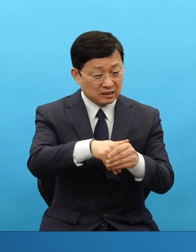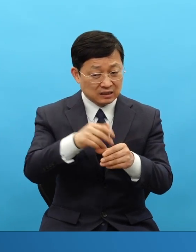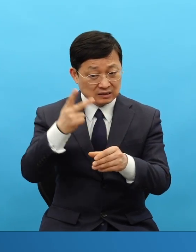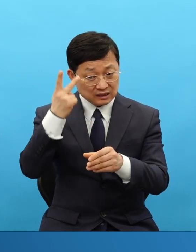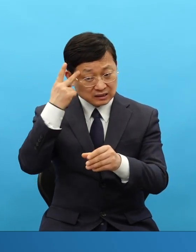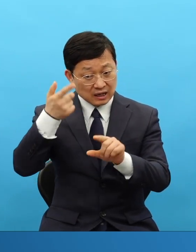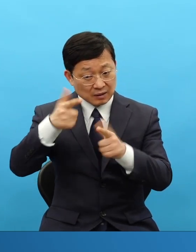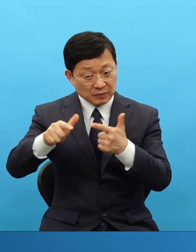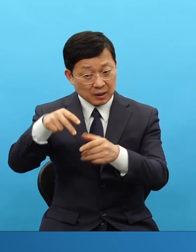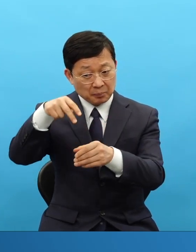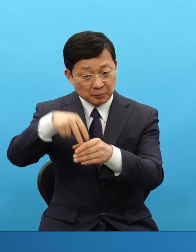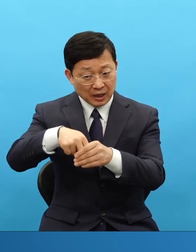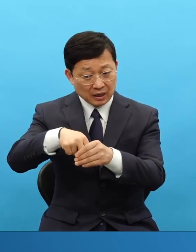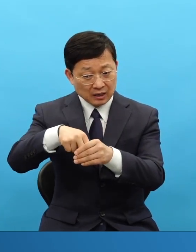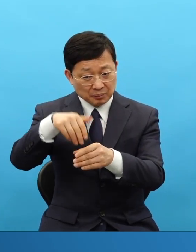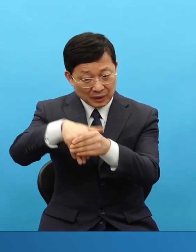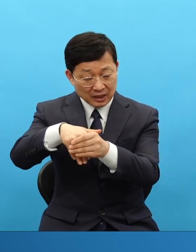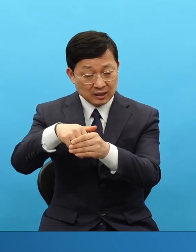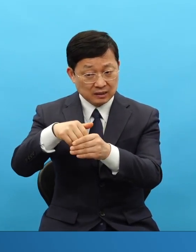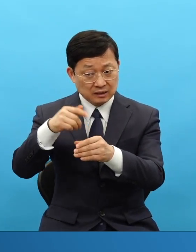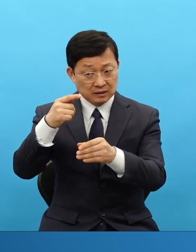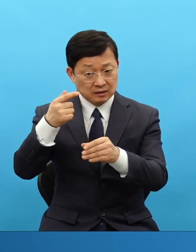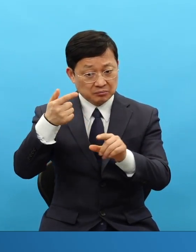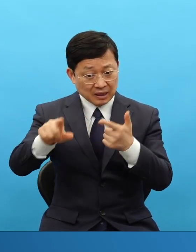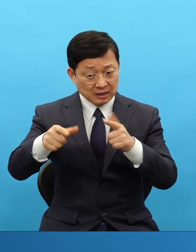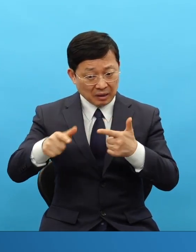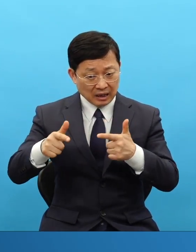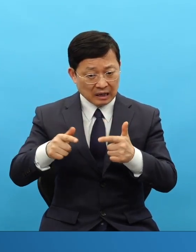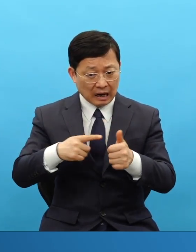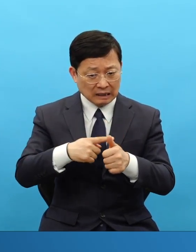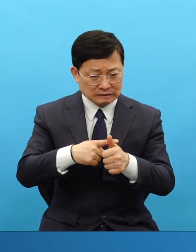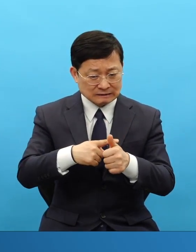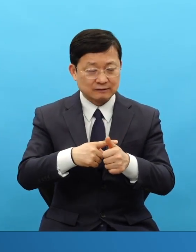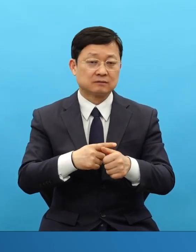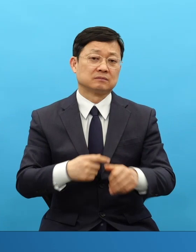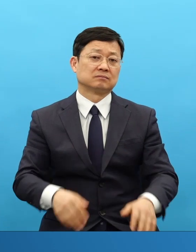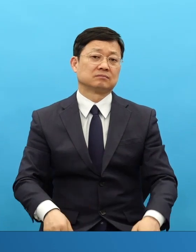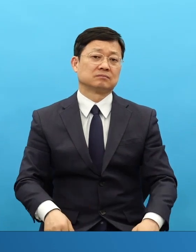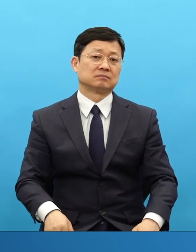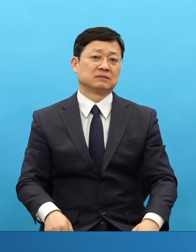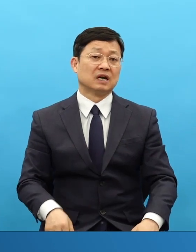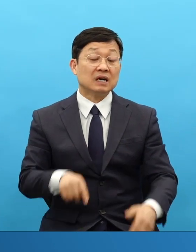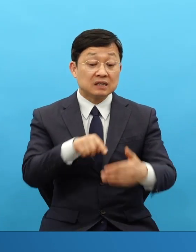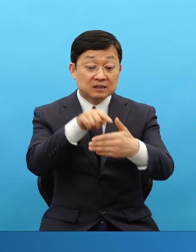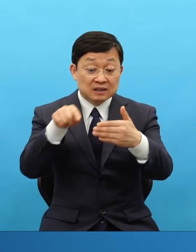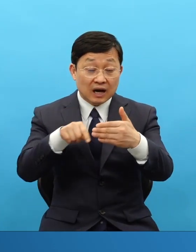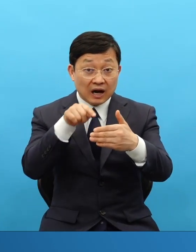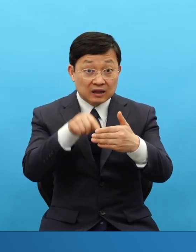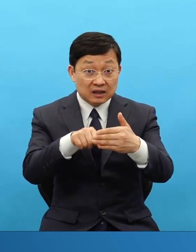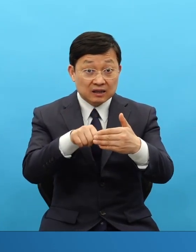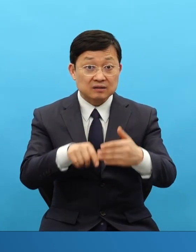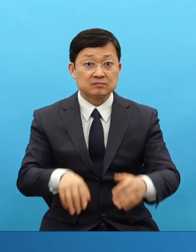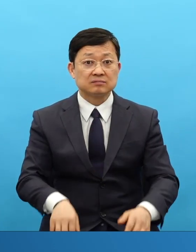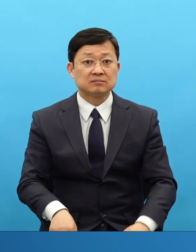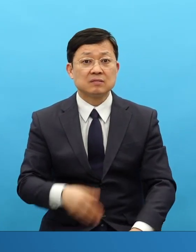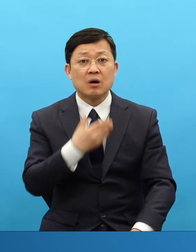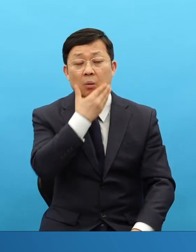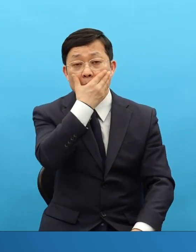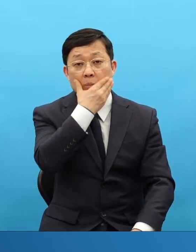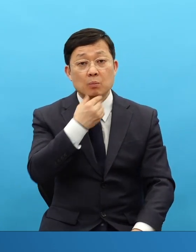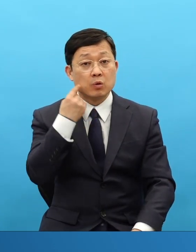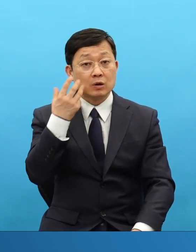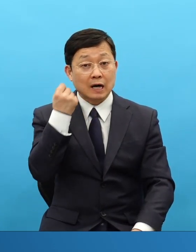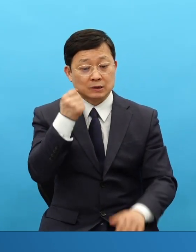절대 안 바뀌기 때문에 이런 일이 벌어집니다 이 틈새에 보금 들고 더 가는